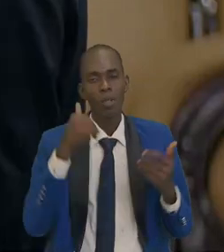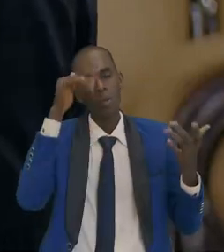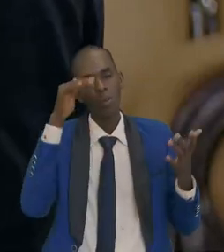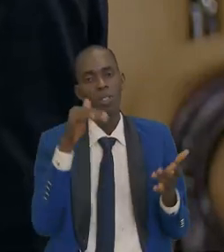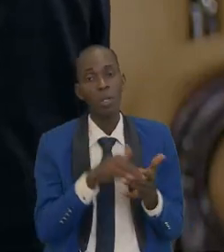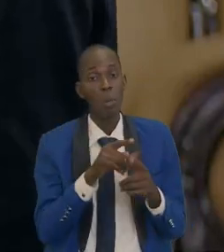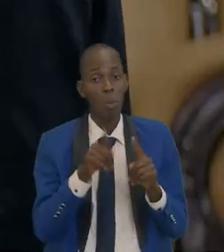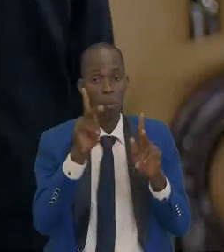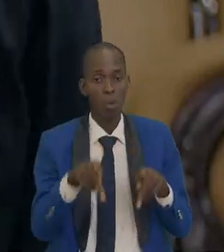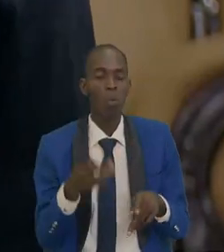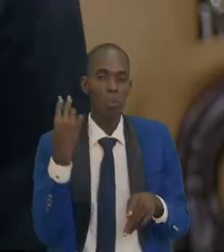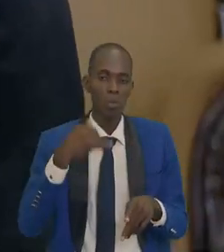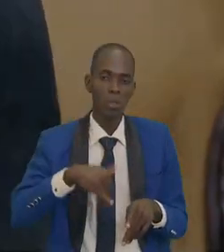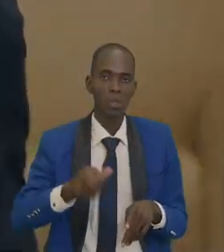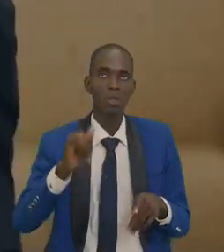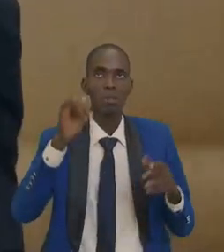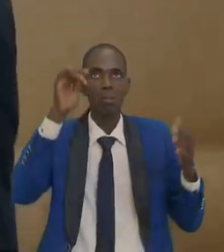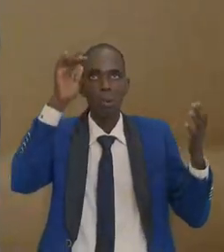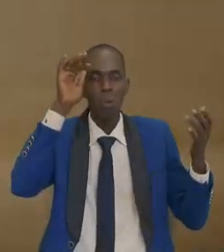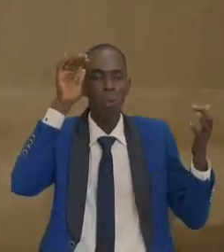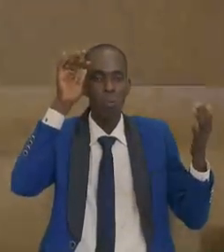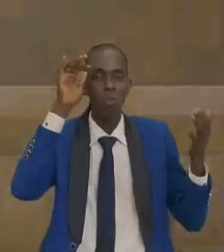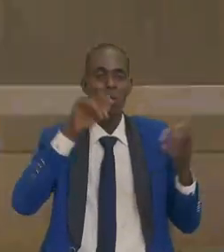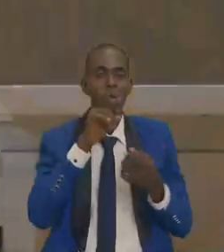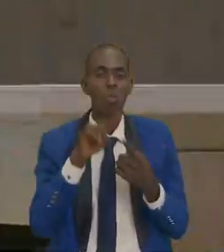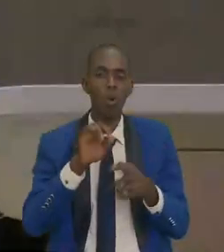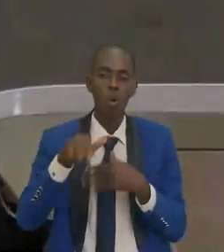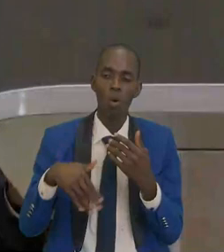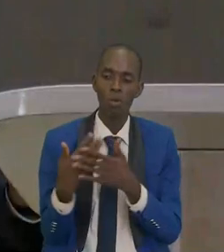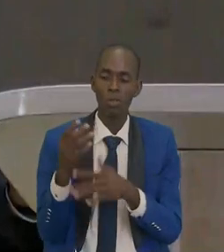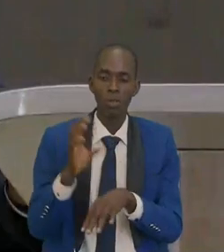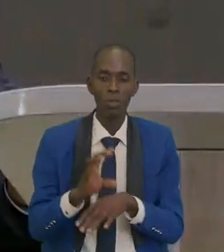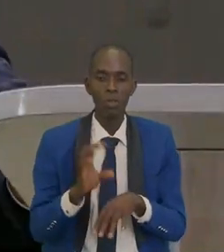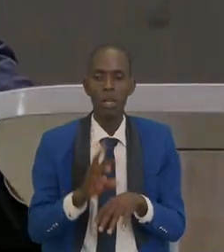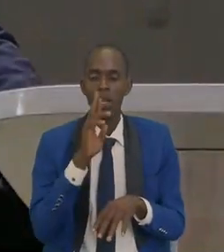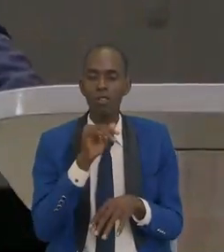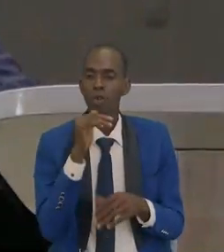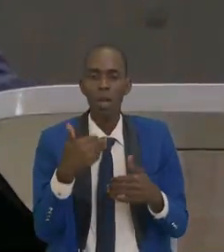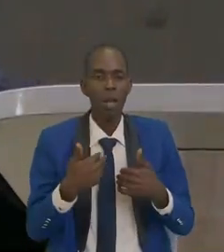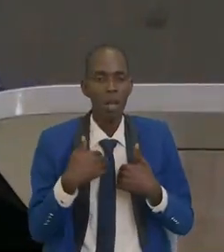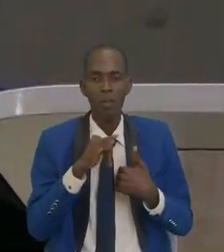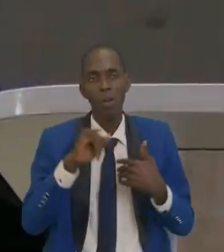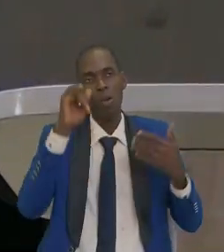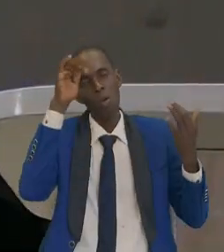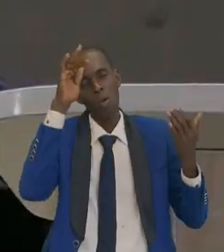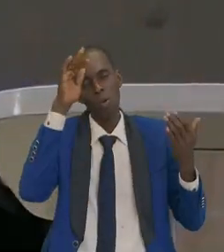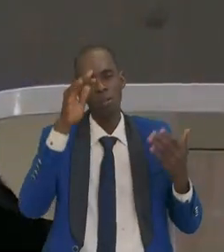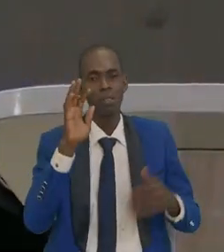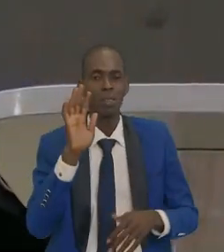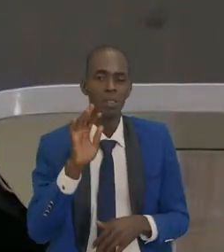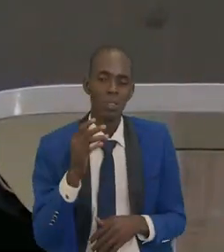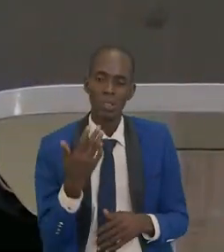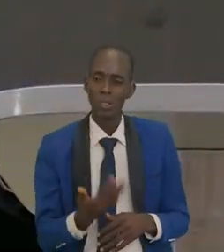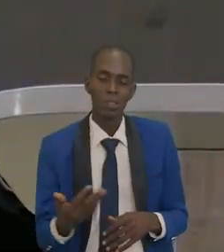il avait encore d'espoir. Quand toutes les églises sont désespérées, les choses sont en train